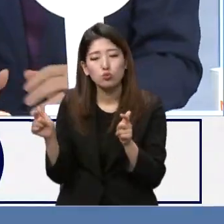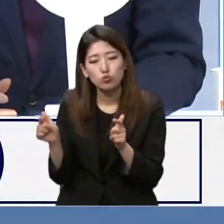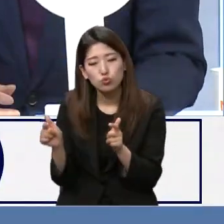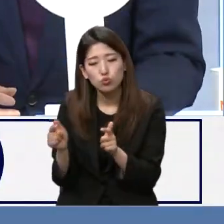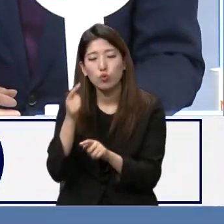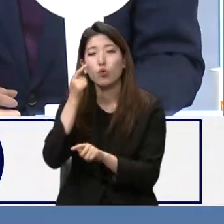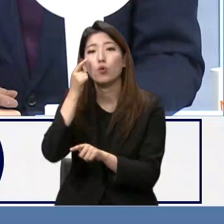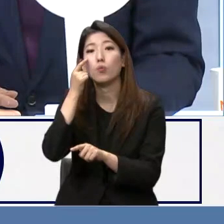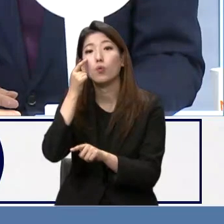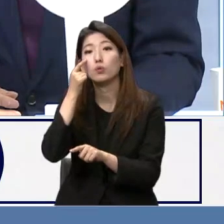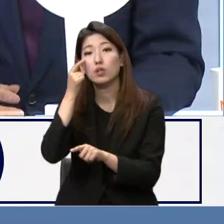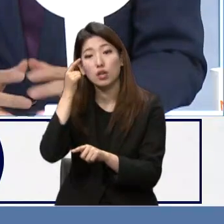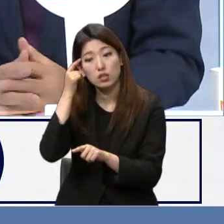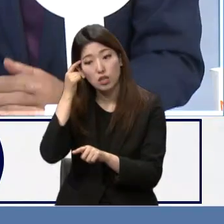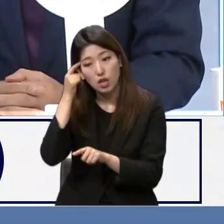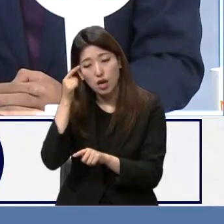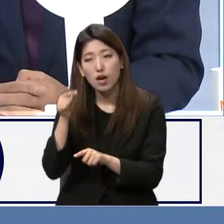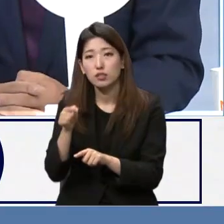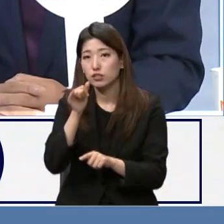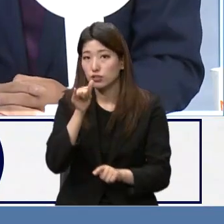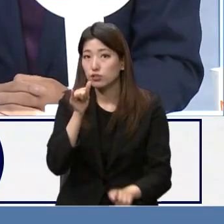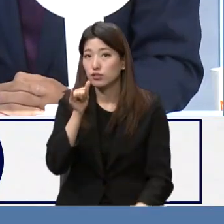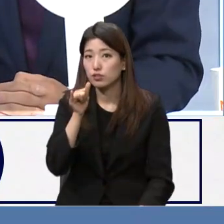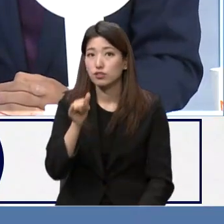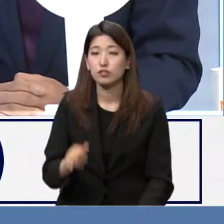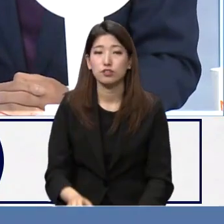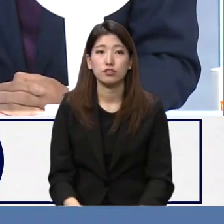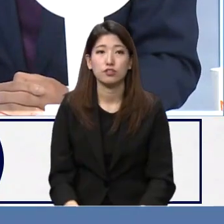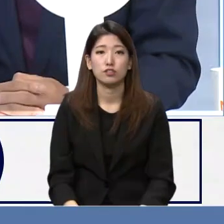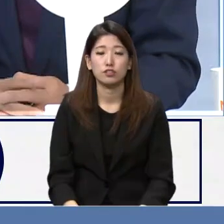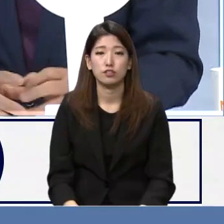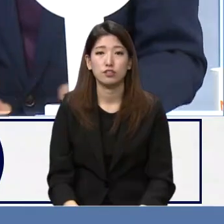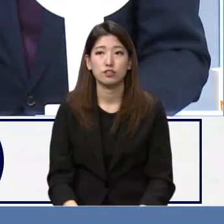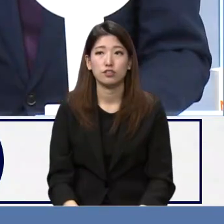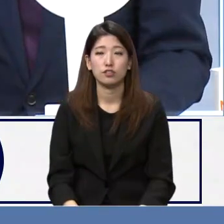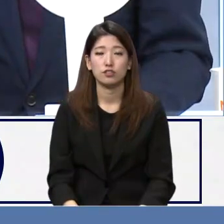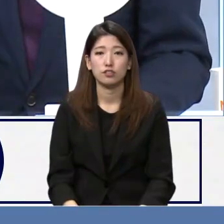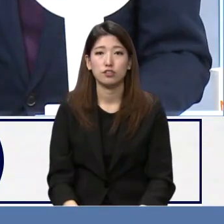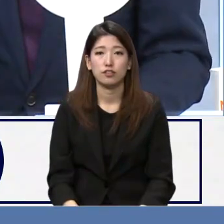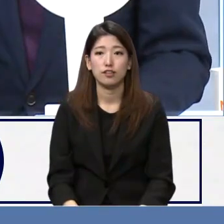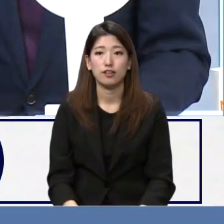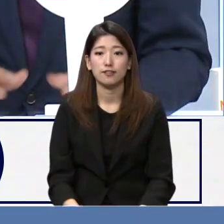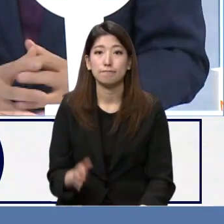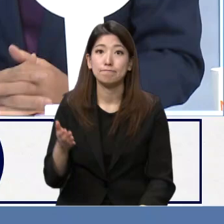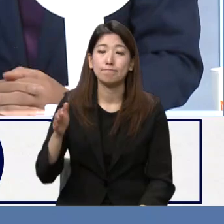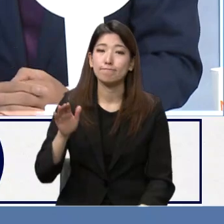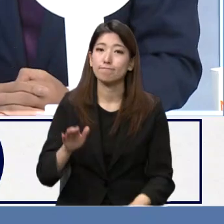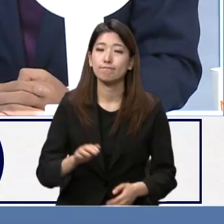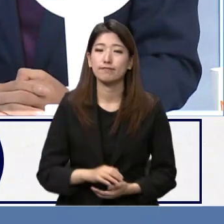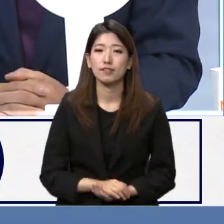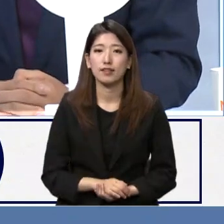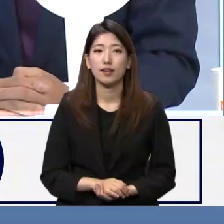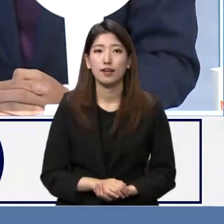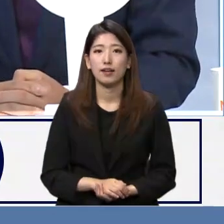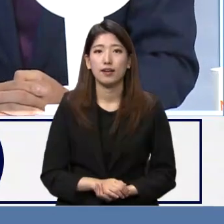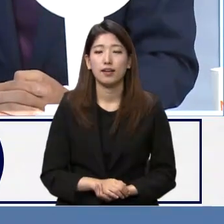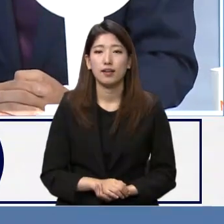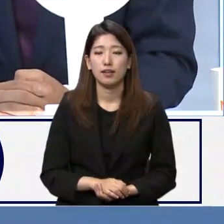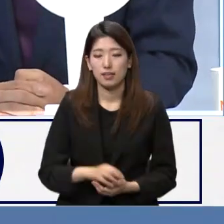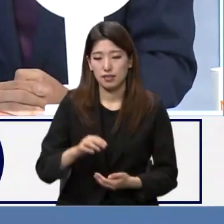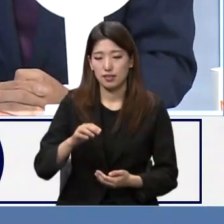친 이재명기에서 주장하는 그런 어떤 것들이 반영될 그런 어떤 가능성이 큰데 그렇게 되면은 반